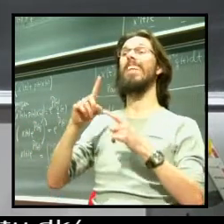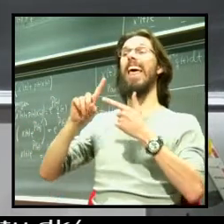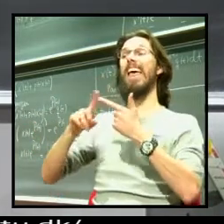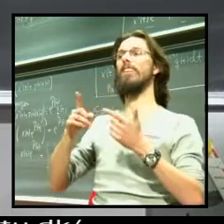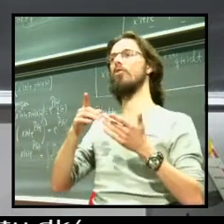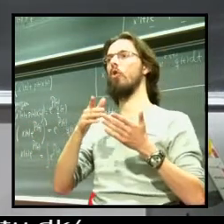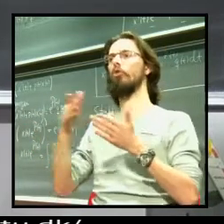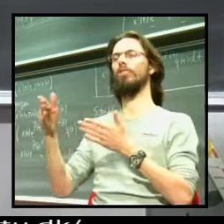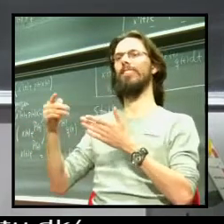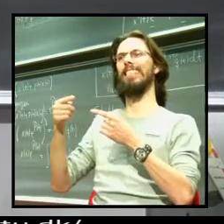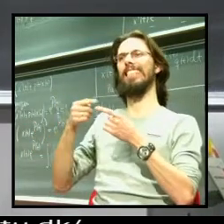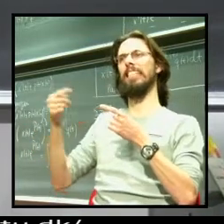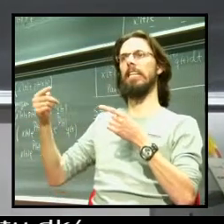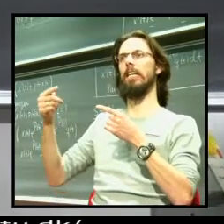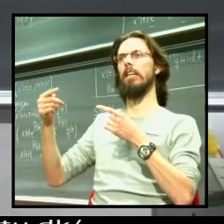ikke også?